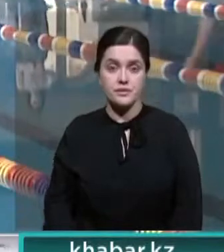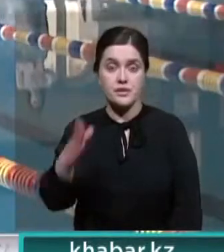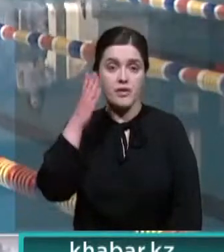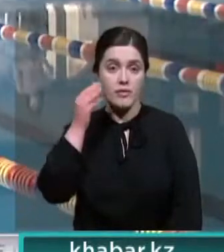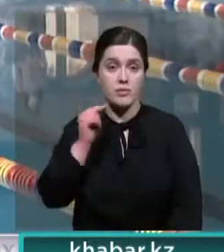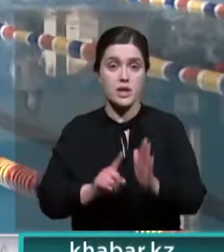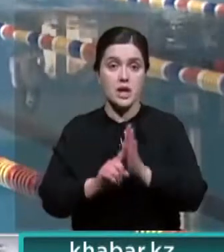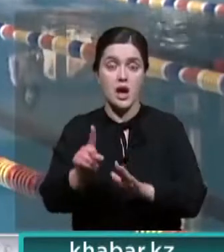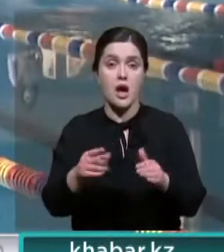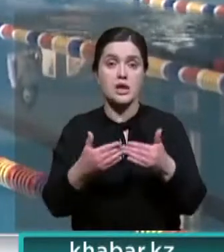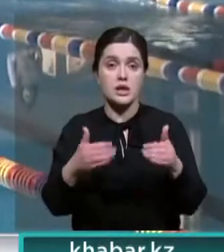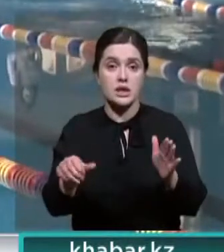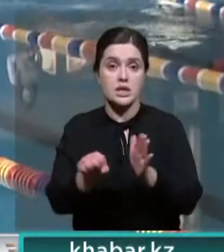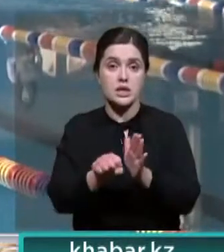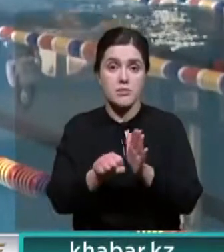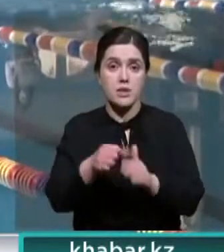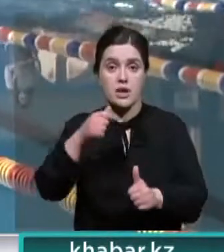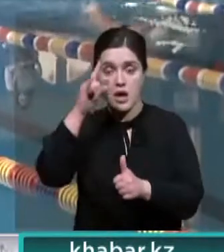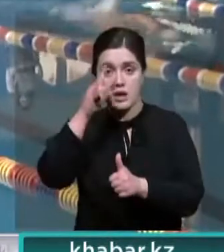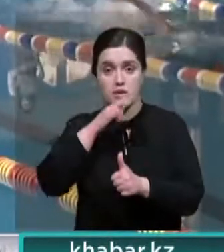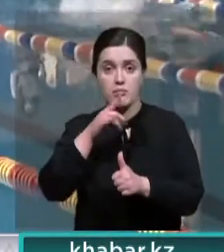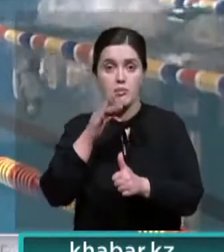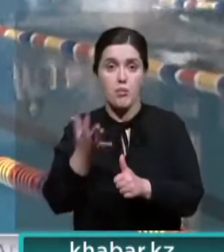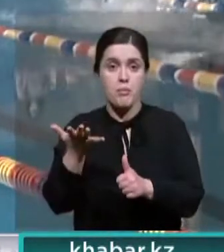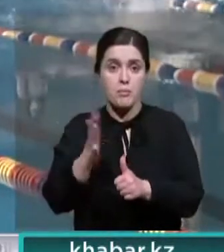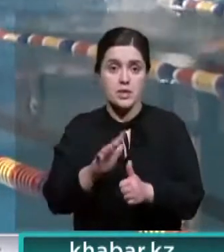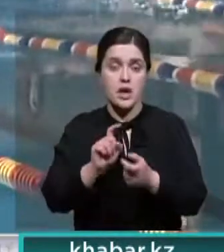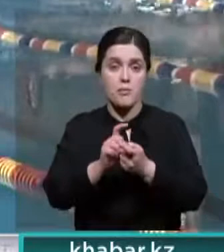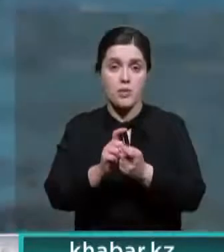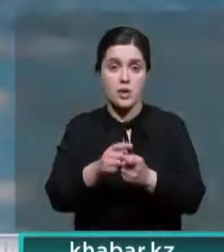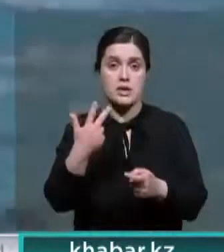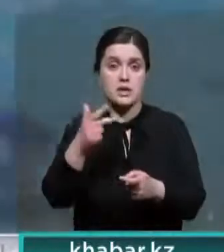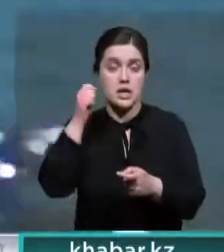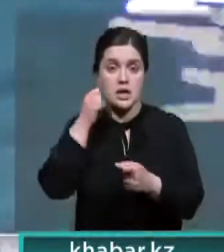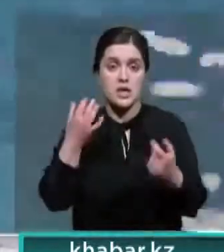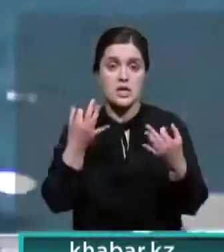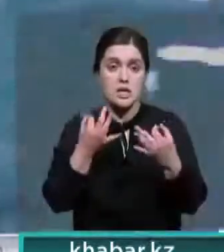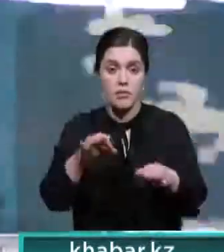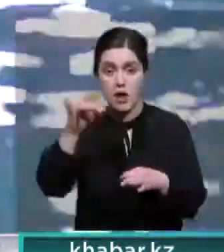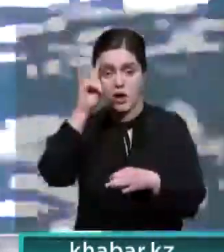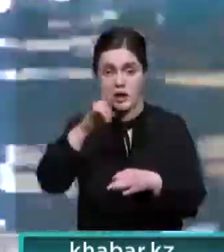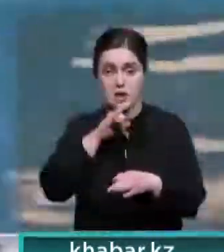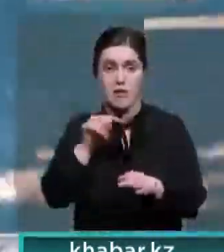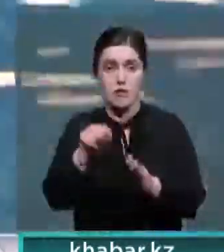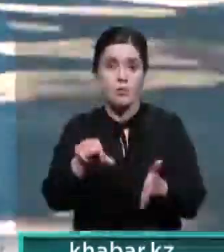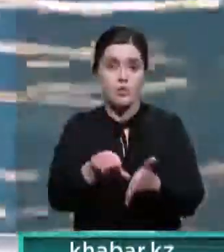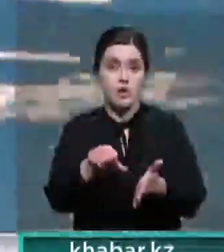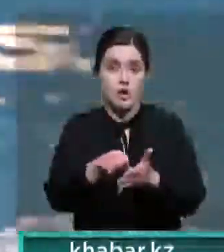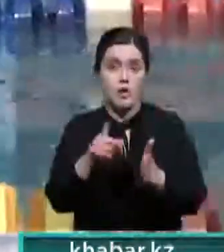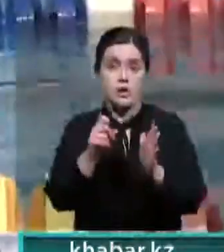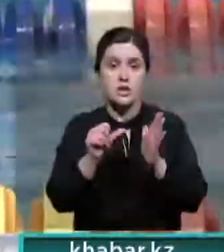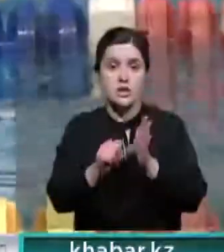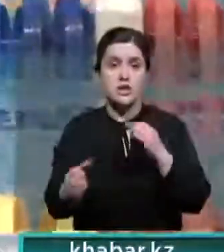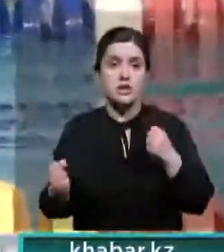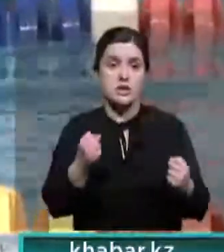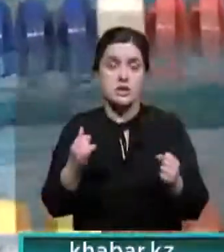В Алматы стартовал открытый зимний чемпионат Казахстана по современному пятиборью, посвященный 30-летию независимости страны. В нем принимают участие